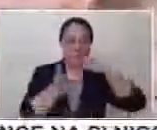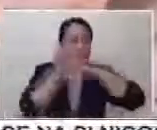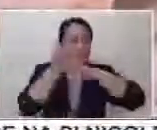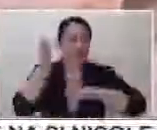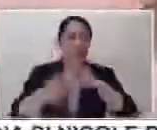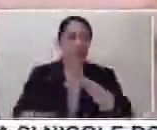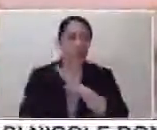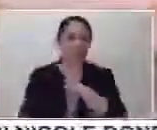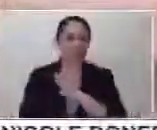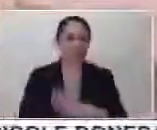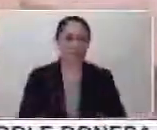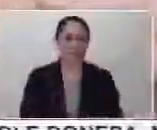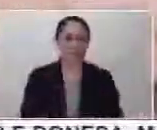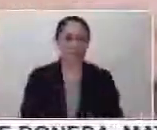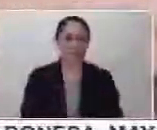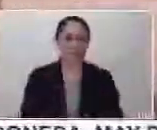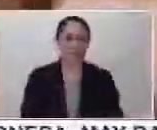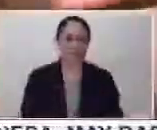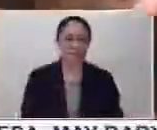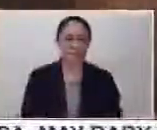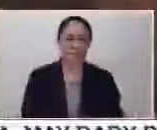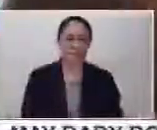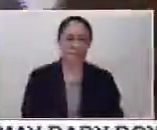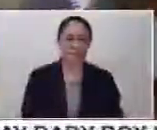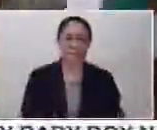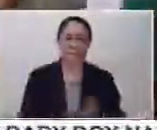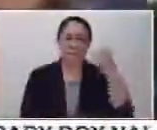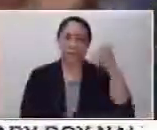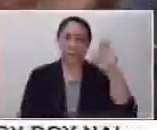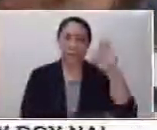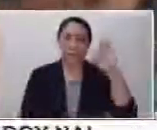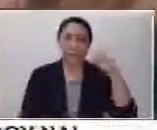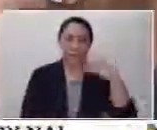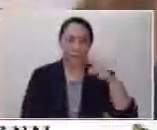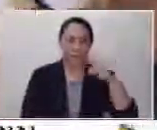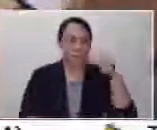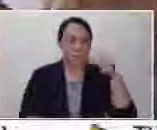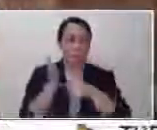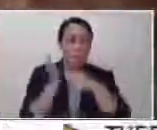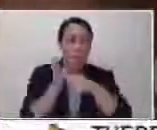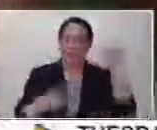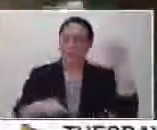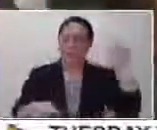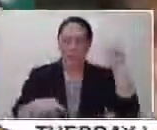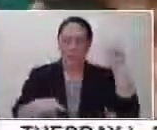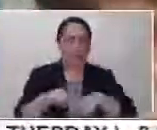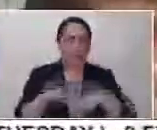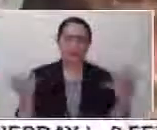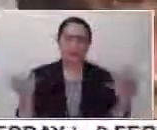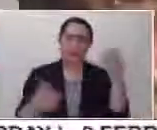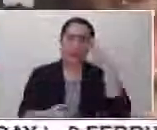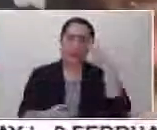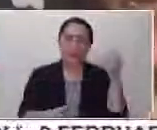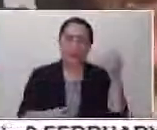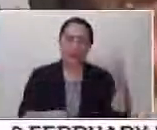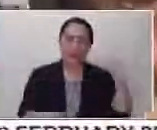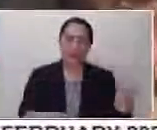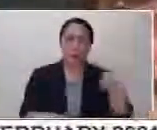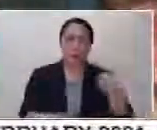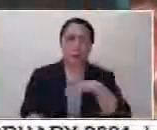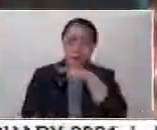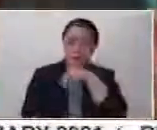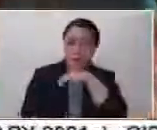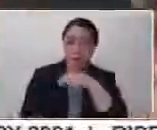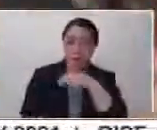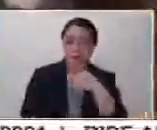kilo. Pero kamusta nga ba ang bentahan? Kuya, good morning po! Kamusta po ang benta nyo ng manok? Medyo nagbaba na po tayo nung